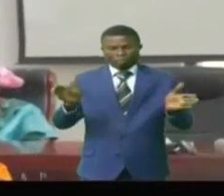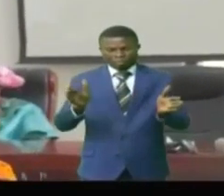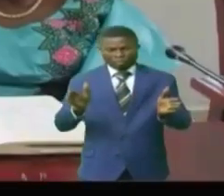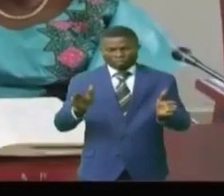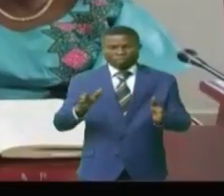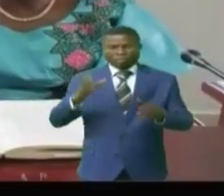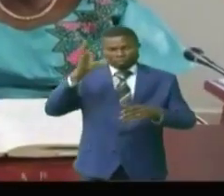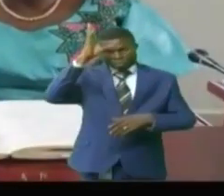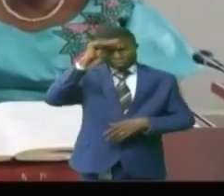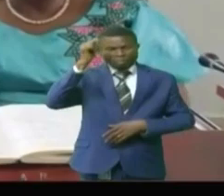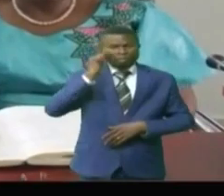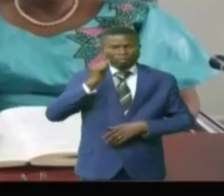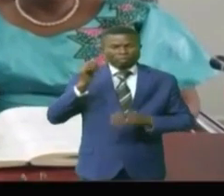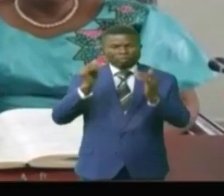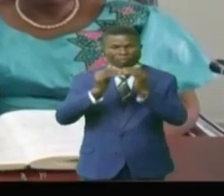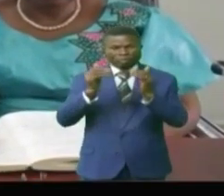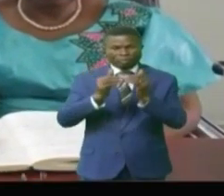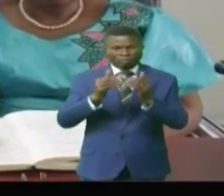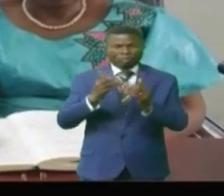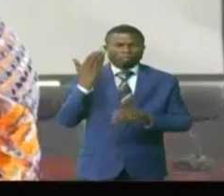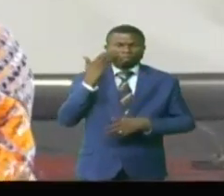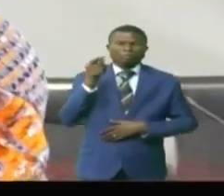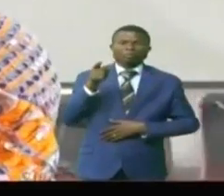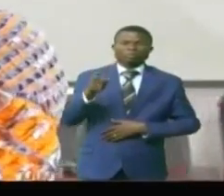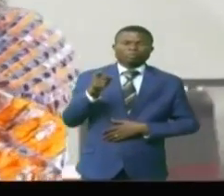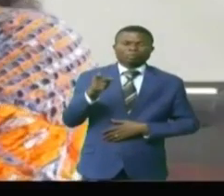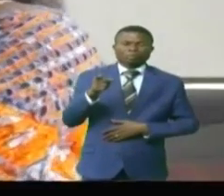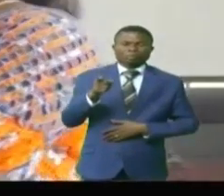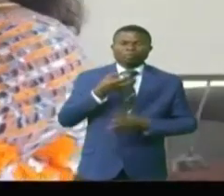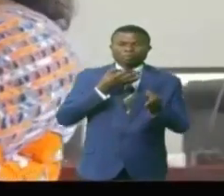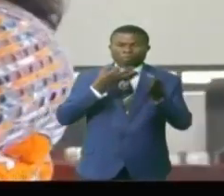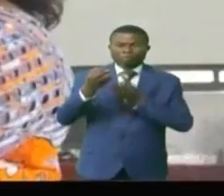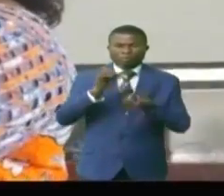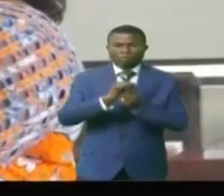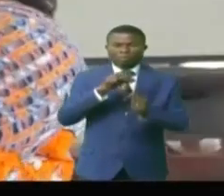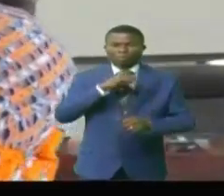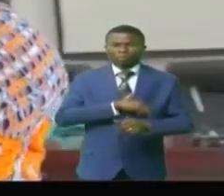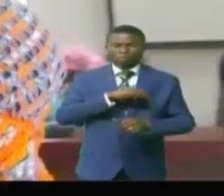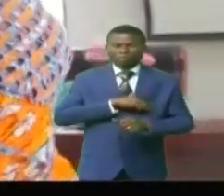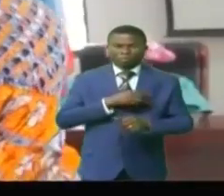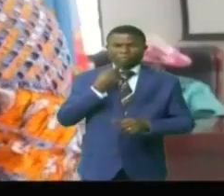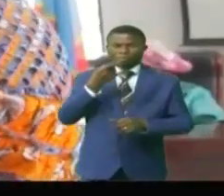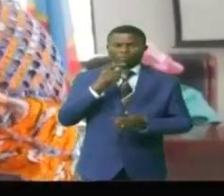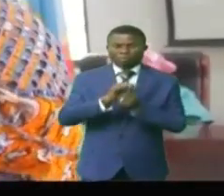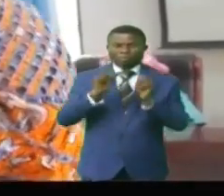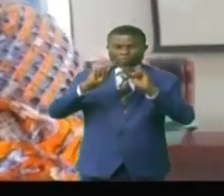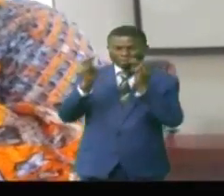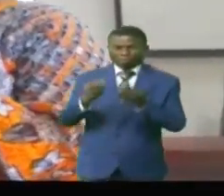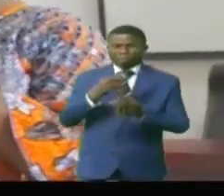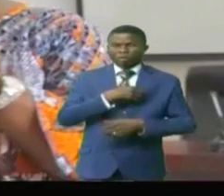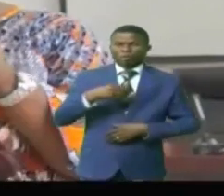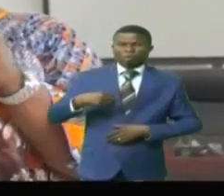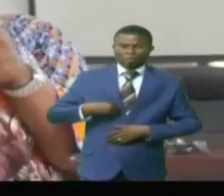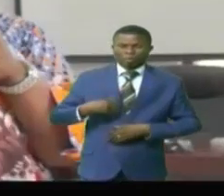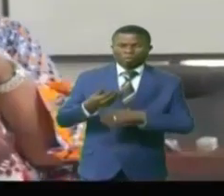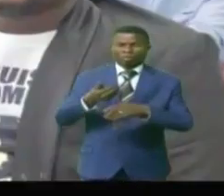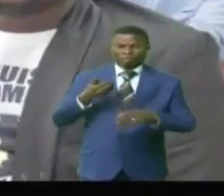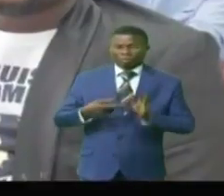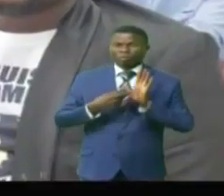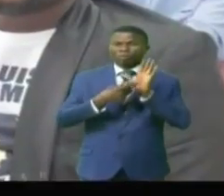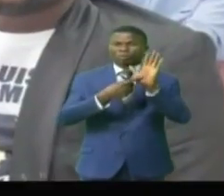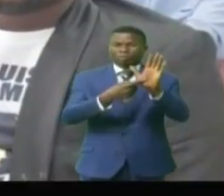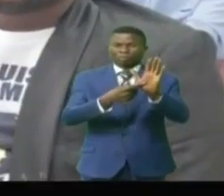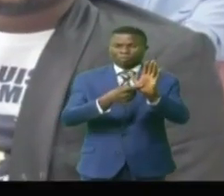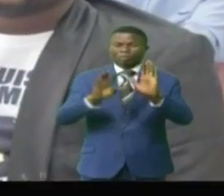la masculinité positive, Julienne Safi Kandolo, est revenue sur les missions dévolues à cette structure féminine avant de présenter